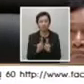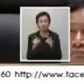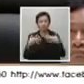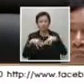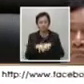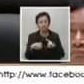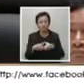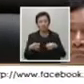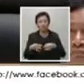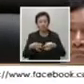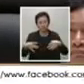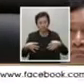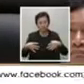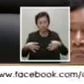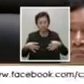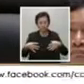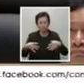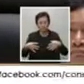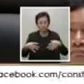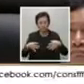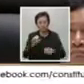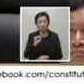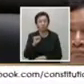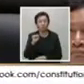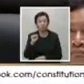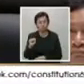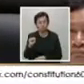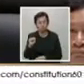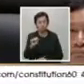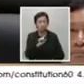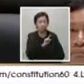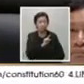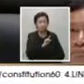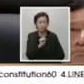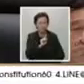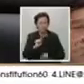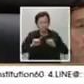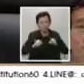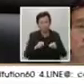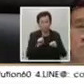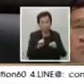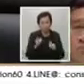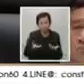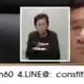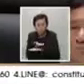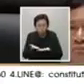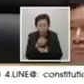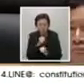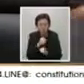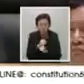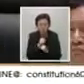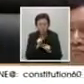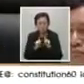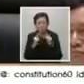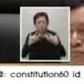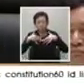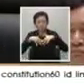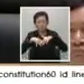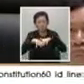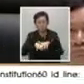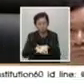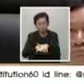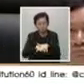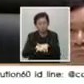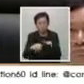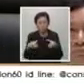คร่วมพรรคการเมืองฝ่ายค้านในสภาผู้แทนราษฎรมีหน้าที่ตามวงเล็บ1ครับพิจารณาดําเนินการหรือประสานงานในเรื่องของ